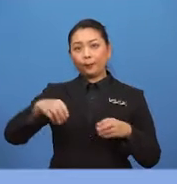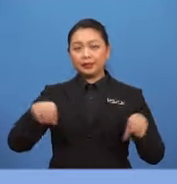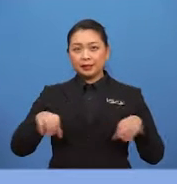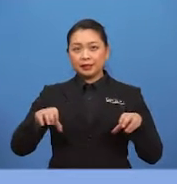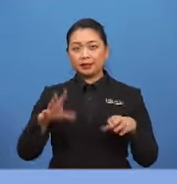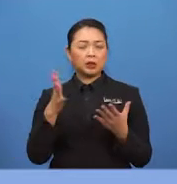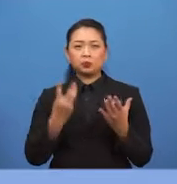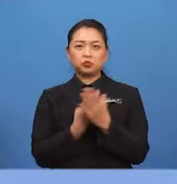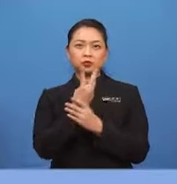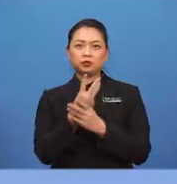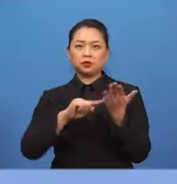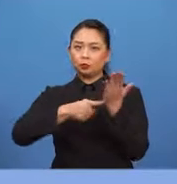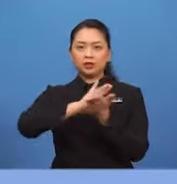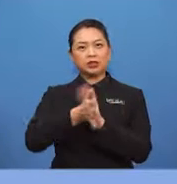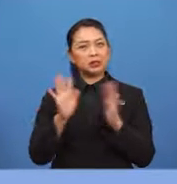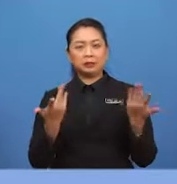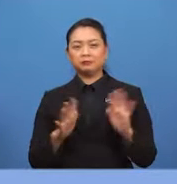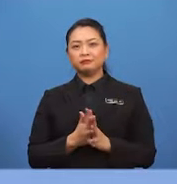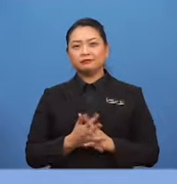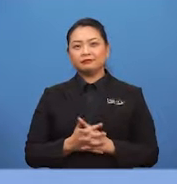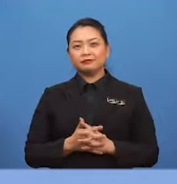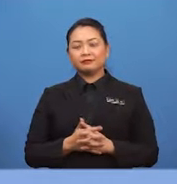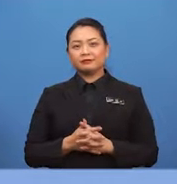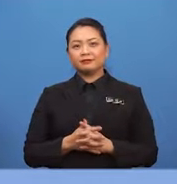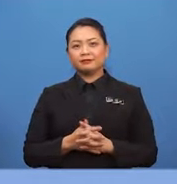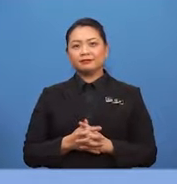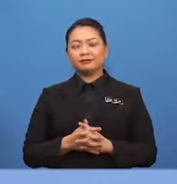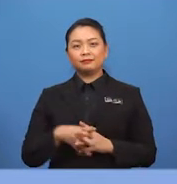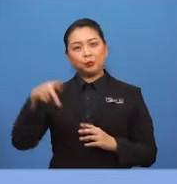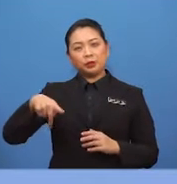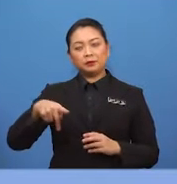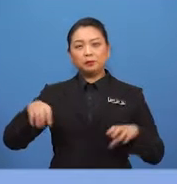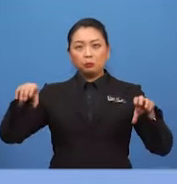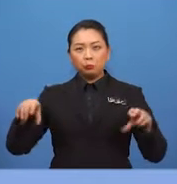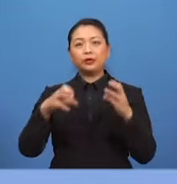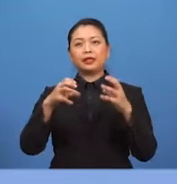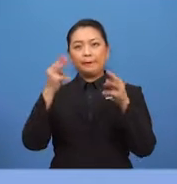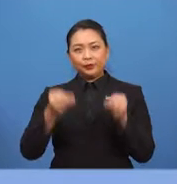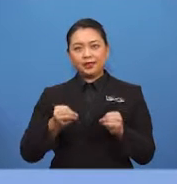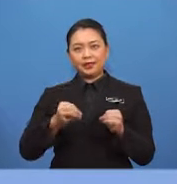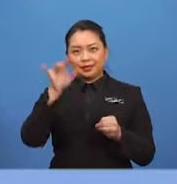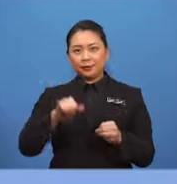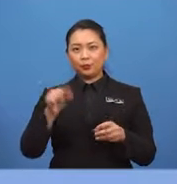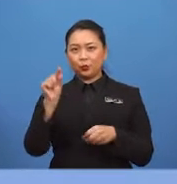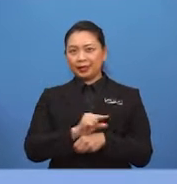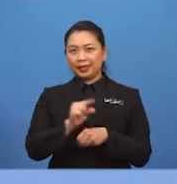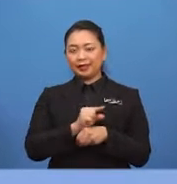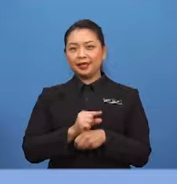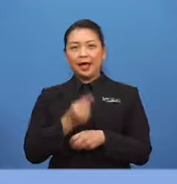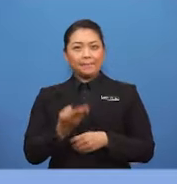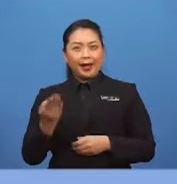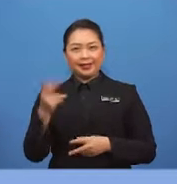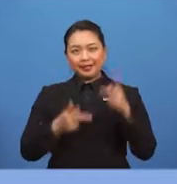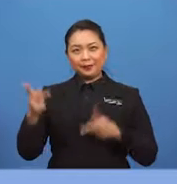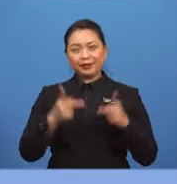secara semula jadi. Polimer sintetik ialah polimer buatan manusia yang menggunakan